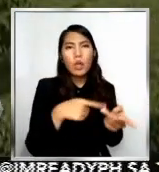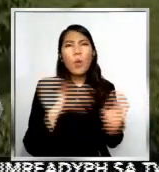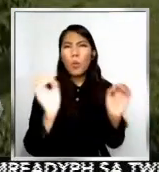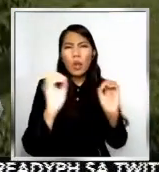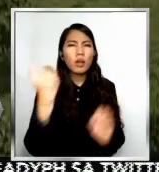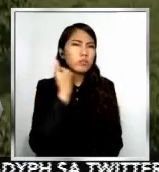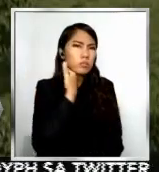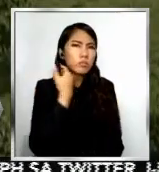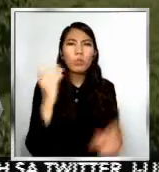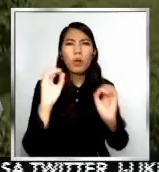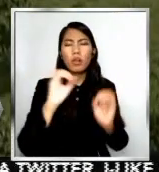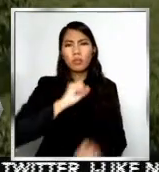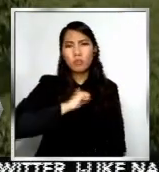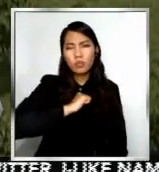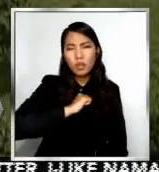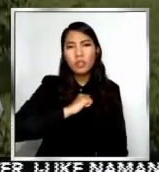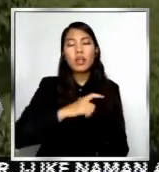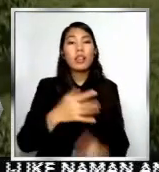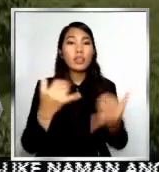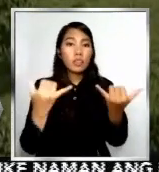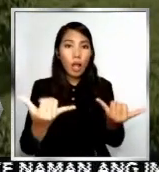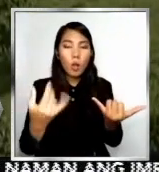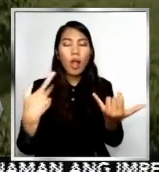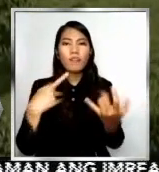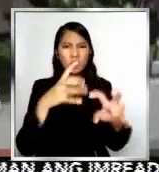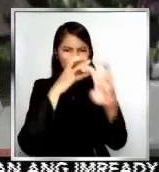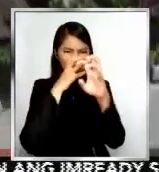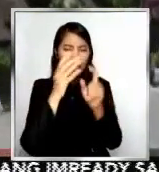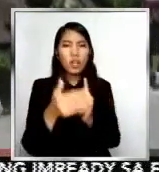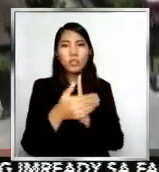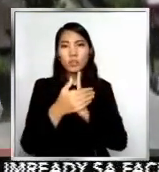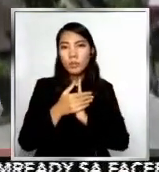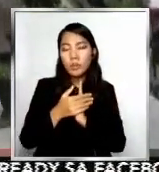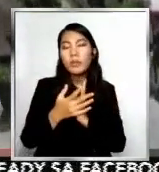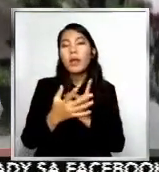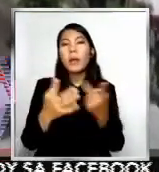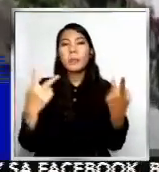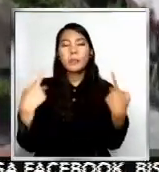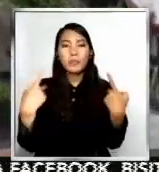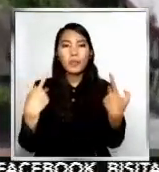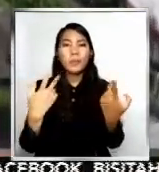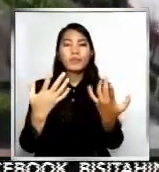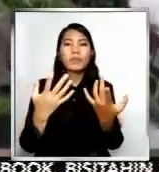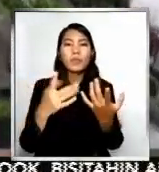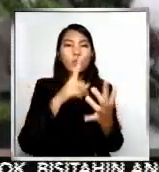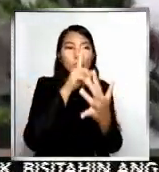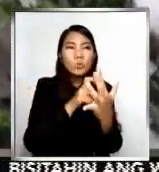pasyente sa mahigpit na isolation, nagsasagawa na ng contact tracing.